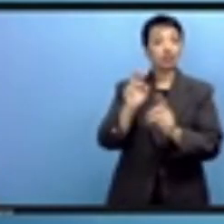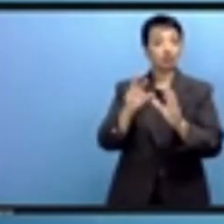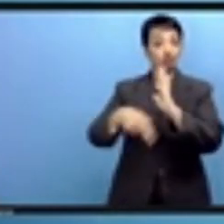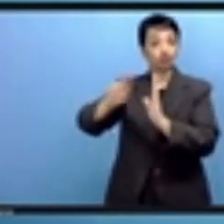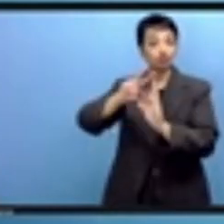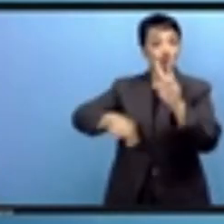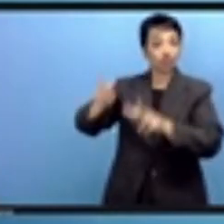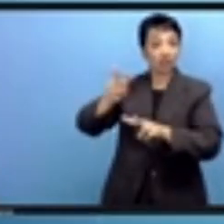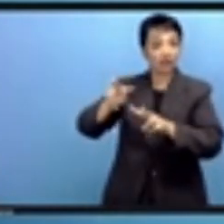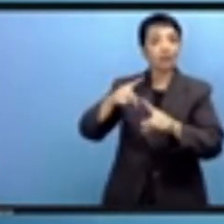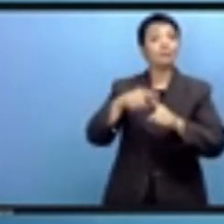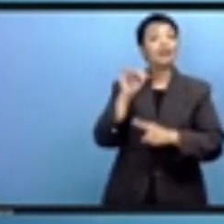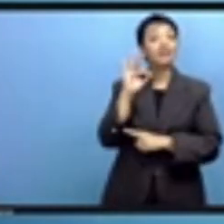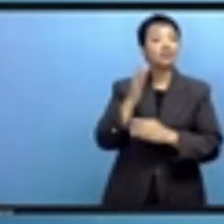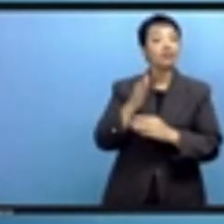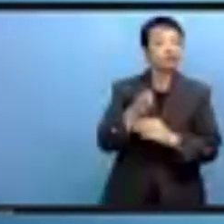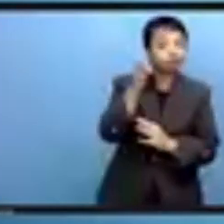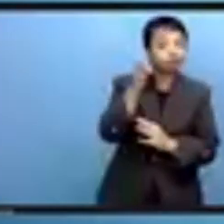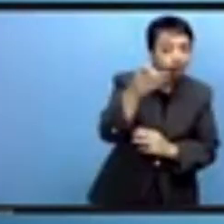信息化社会的这个